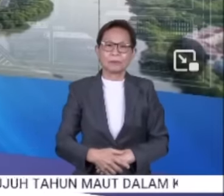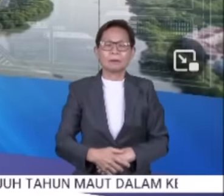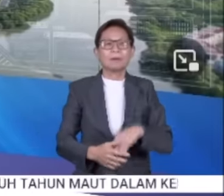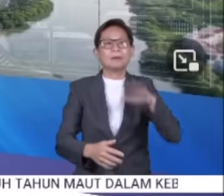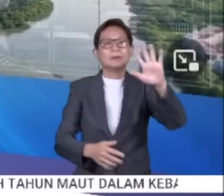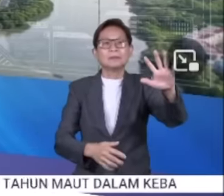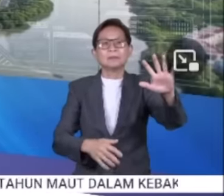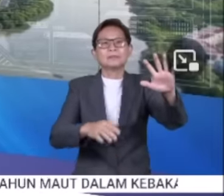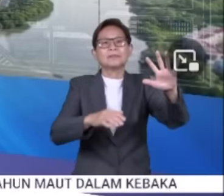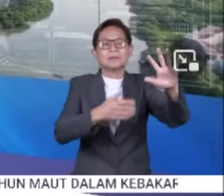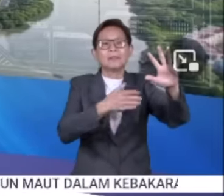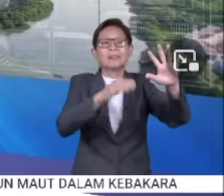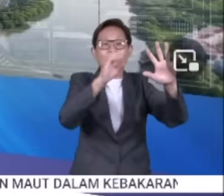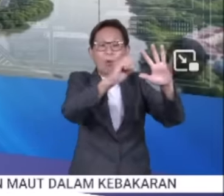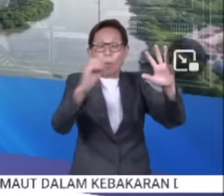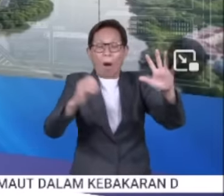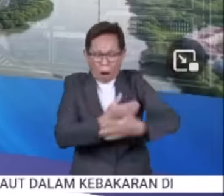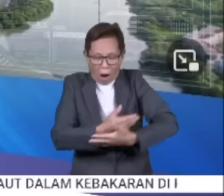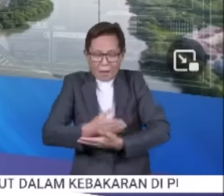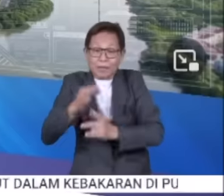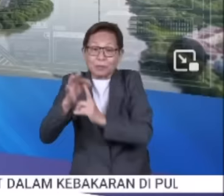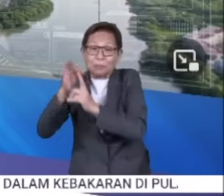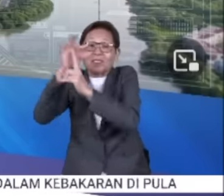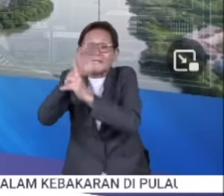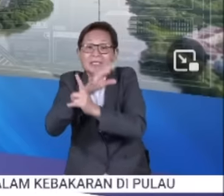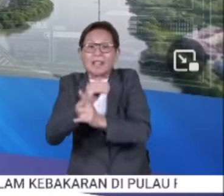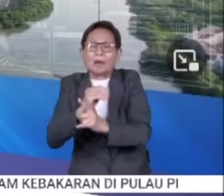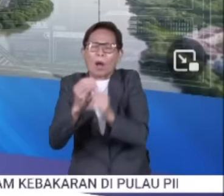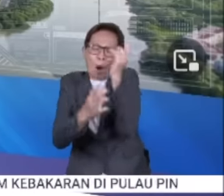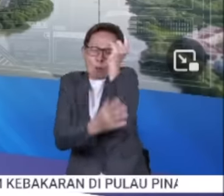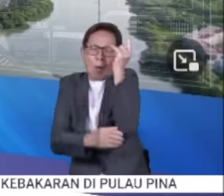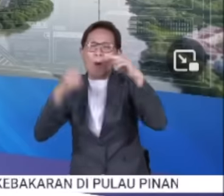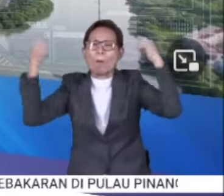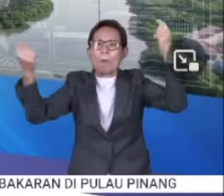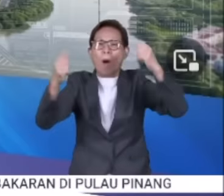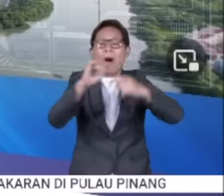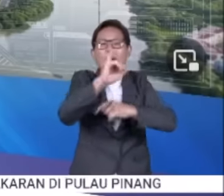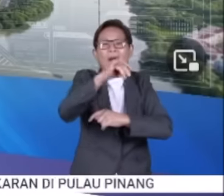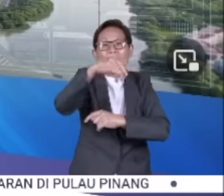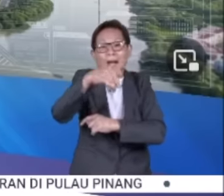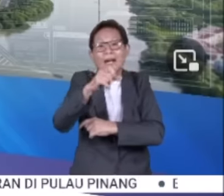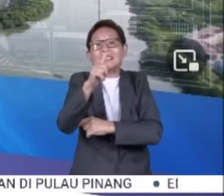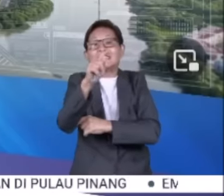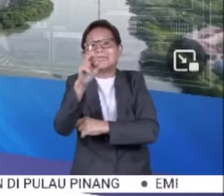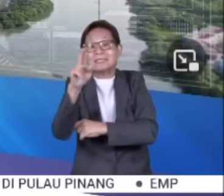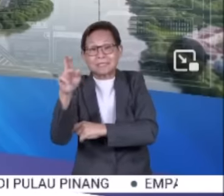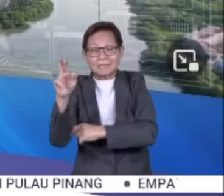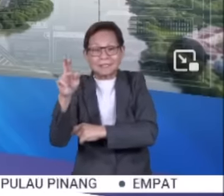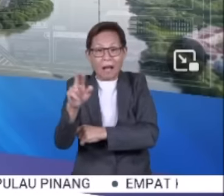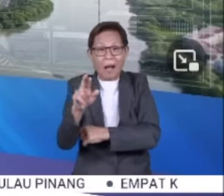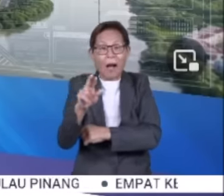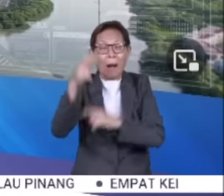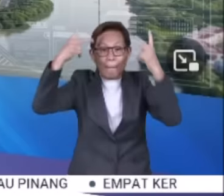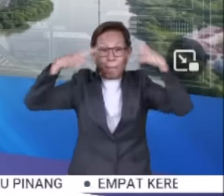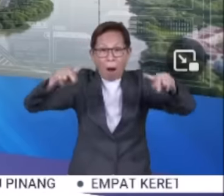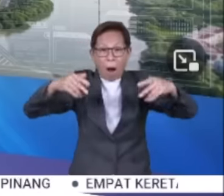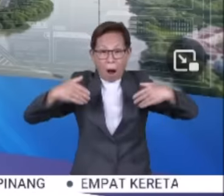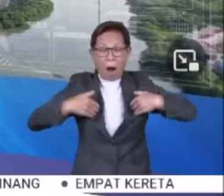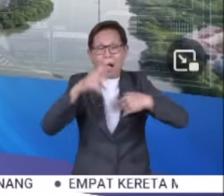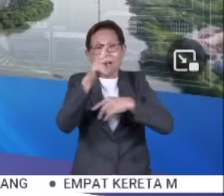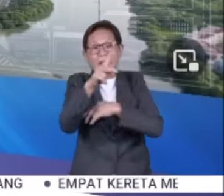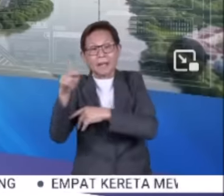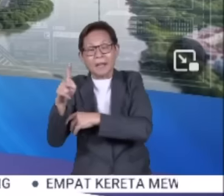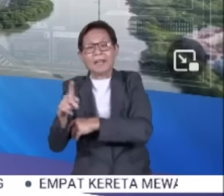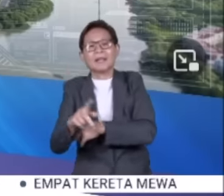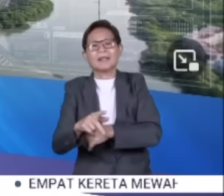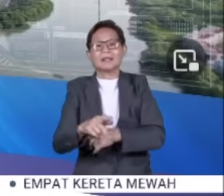Seramai 500 anak istimewa dan asnaf diraikan dalam Majlis Iftar Perdana Anjuran Masjid Bandaraya Kota Kinabalu yang turut dihadiri Ketua Menteri